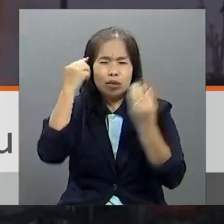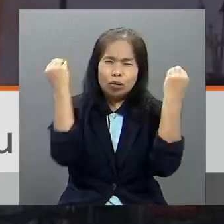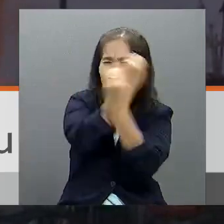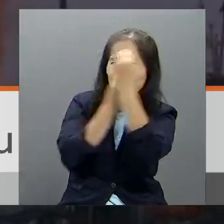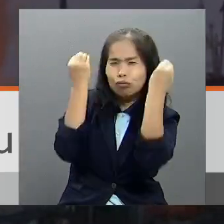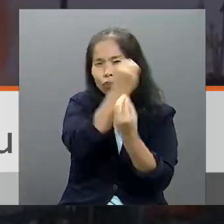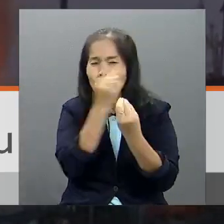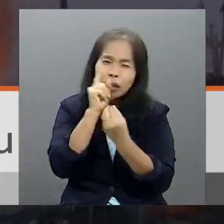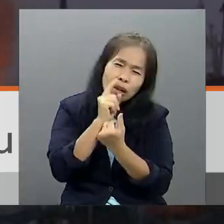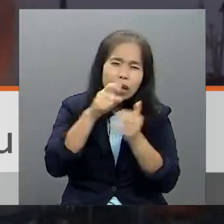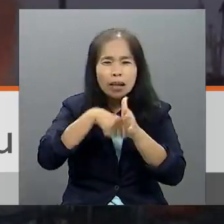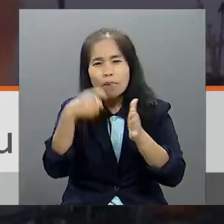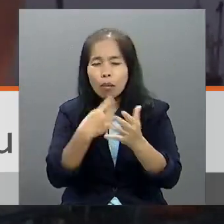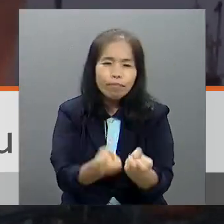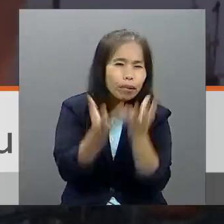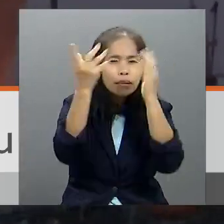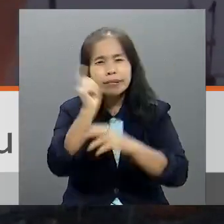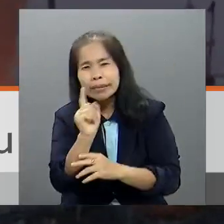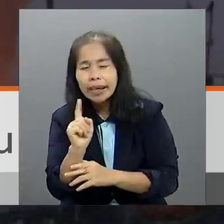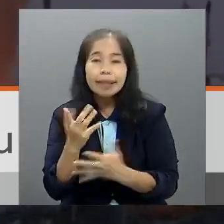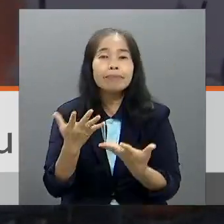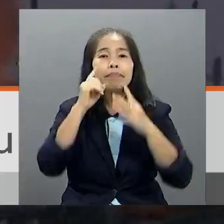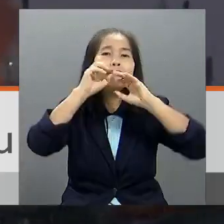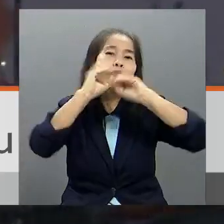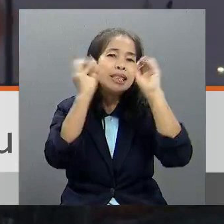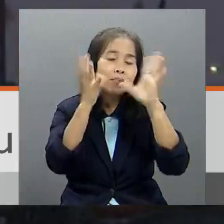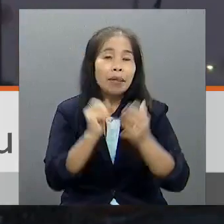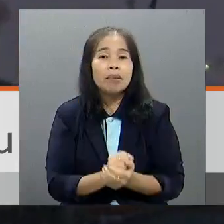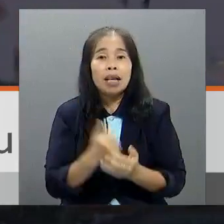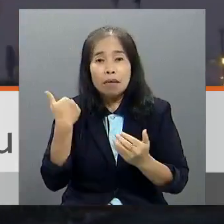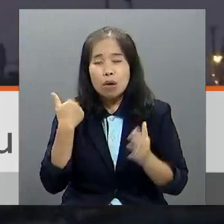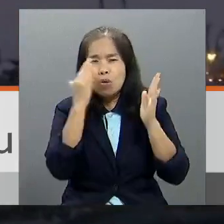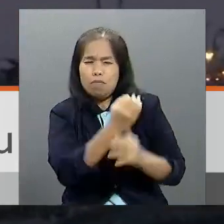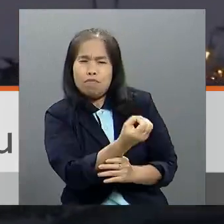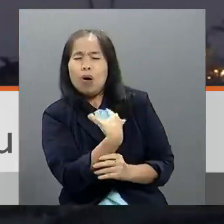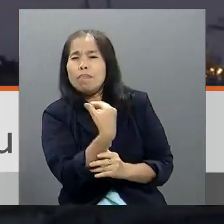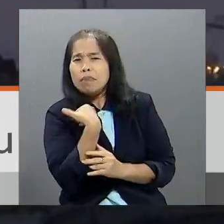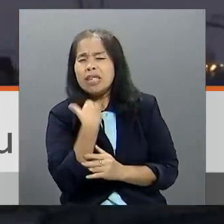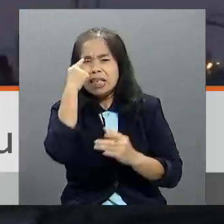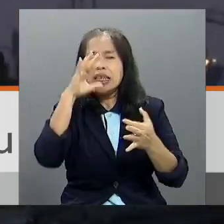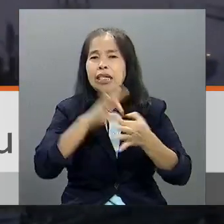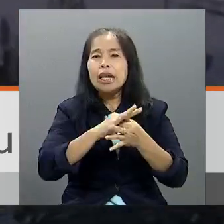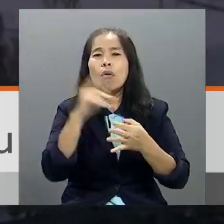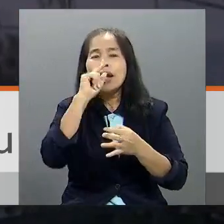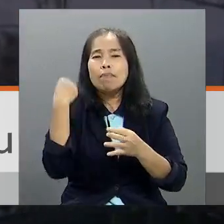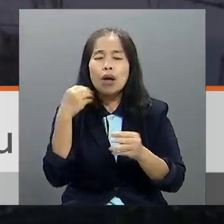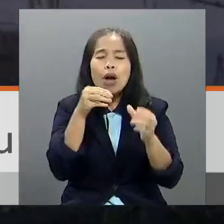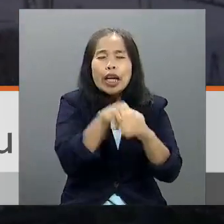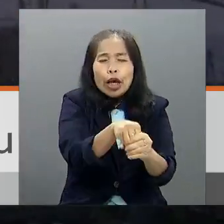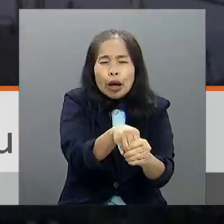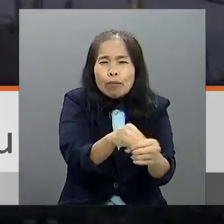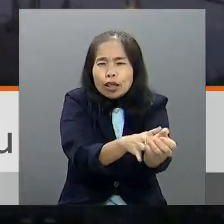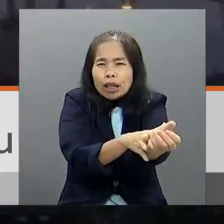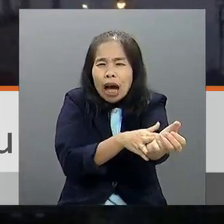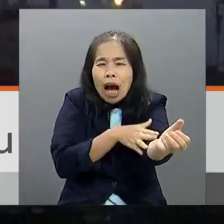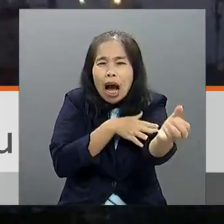ของการระเบิดค่ะรายงานบางกระแสระบุด้วยนะคะว่าเกิดจากดอกไม้ไฟหรือว่าวัตถุระเบิดที่เก็บอยู่ในคลังสินค้าใกล้กับ